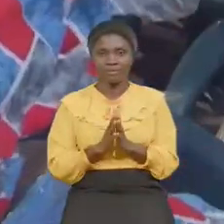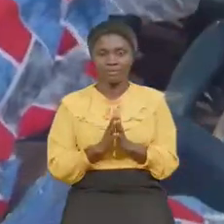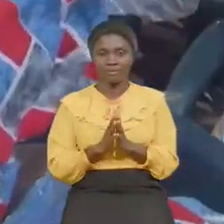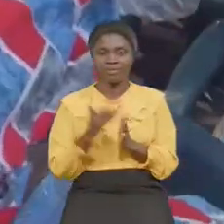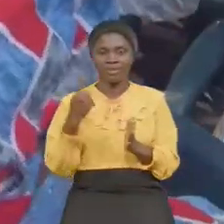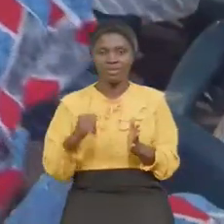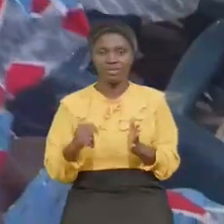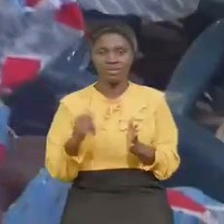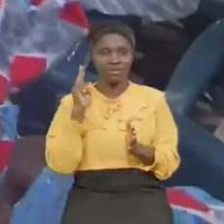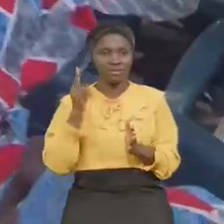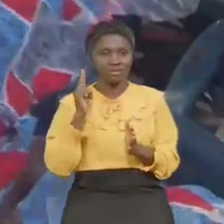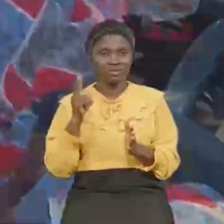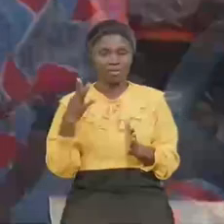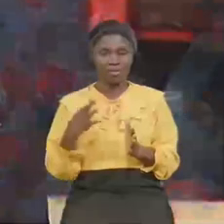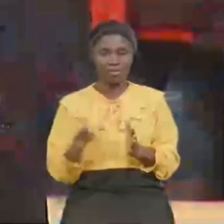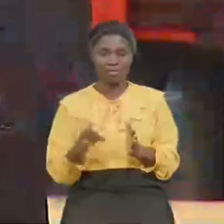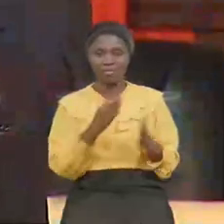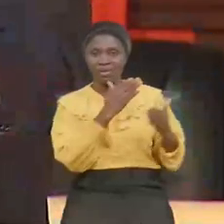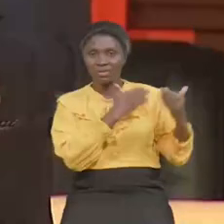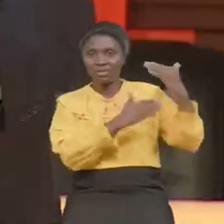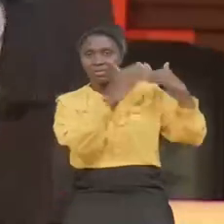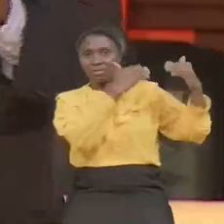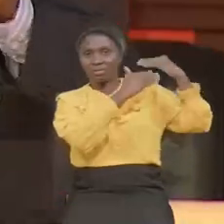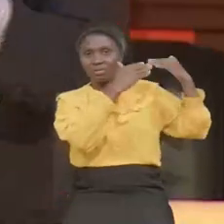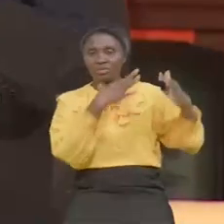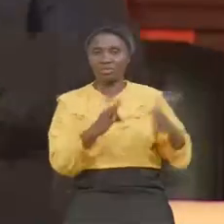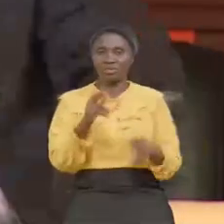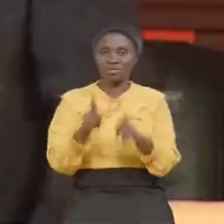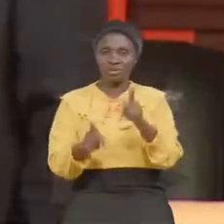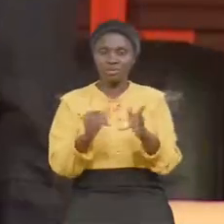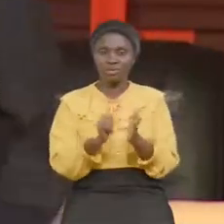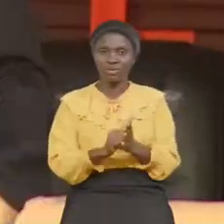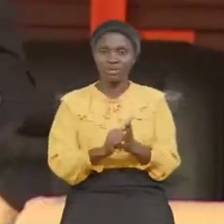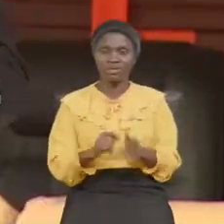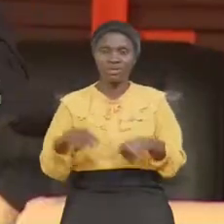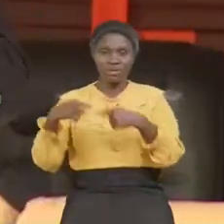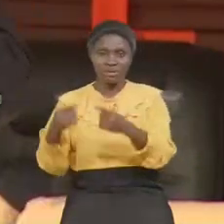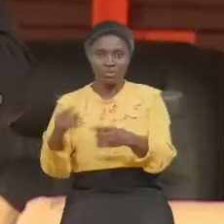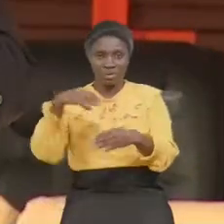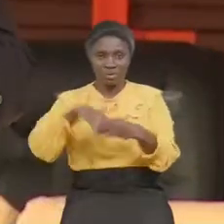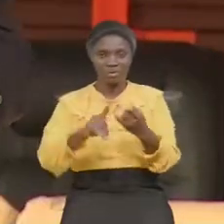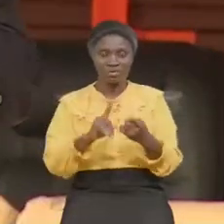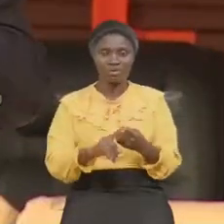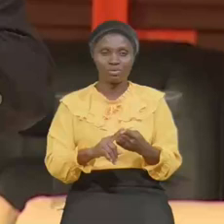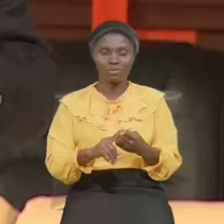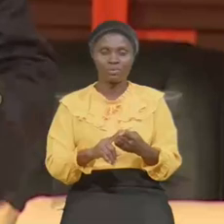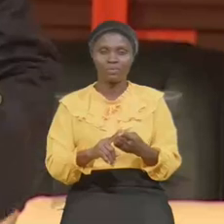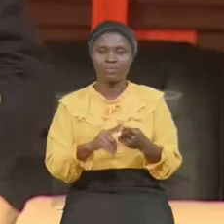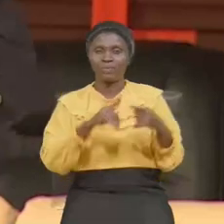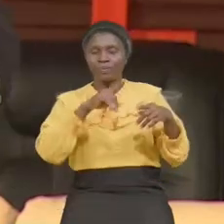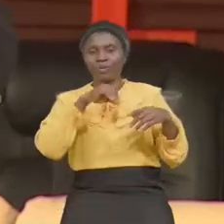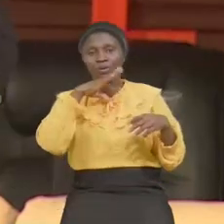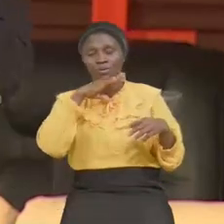L'histoire des générations de croyants qui sont engagés dans la corruption, et à cause de cette